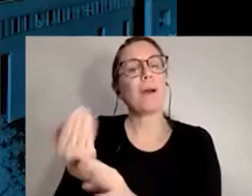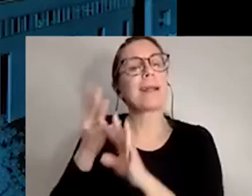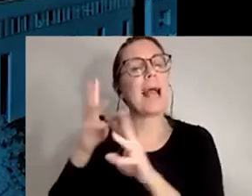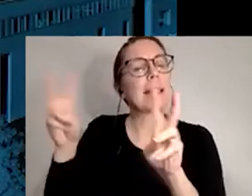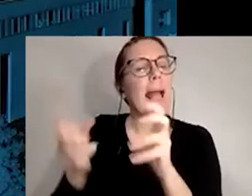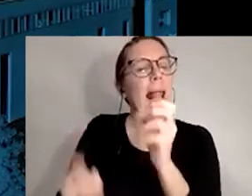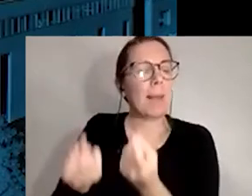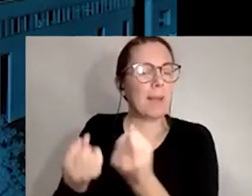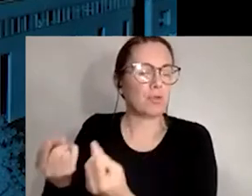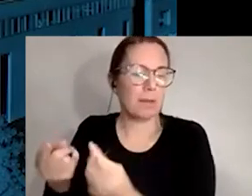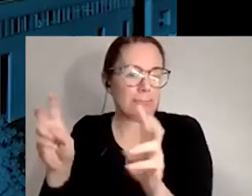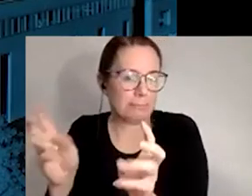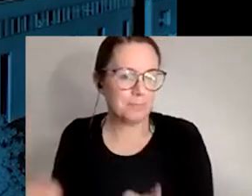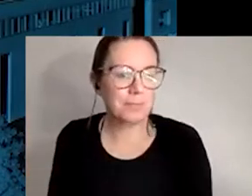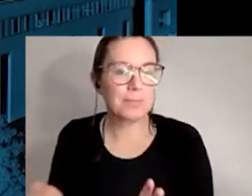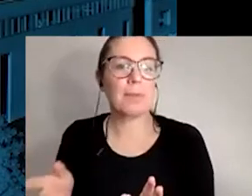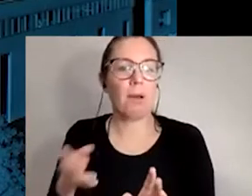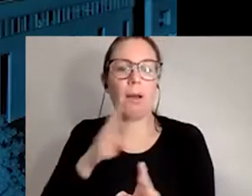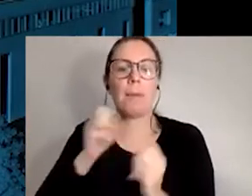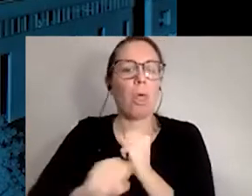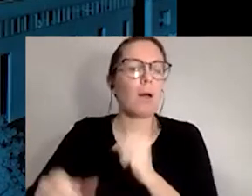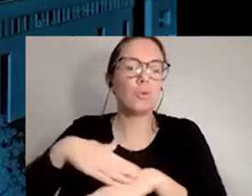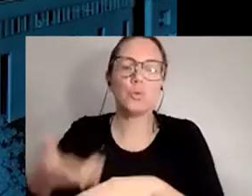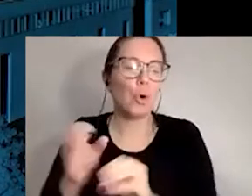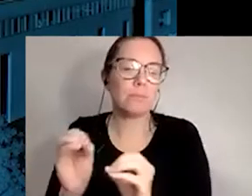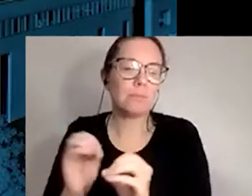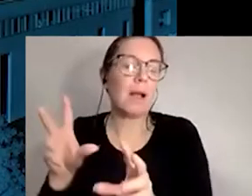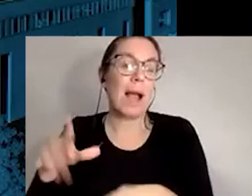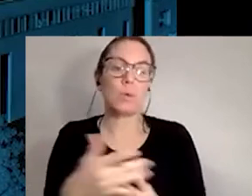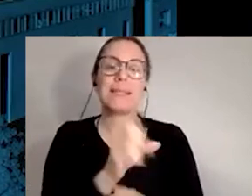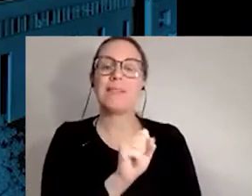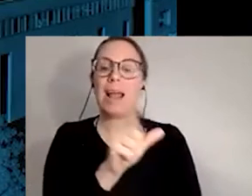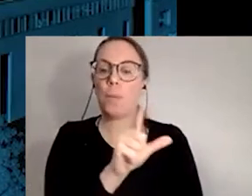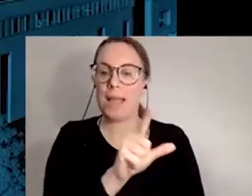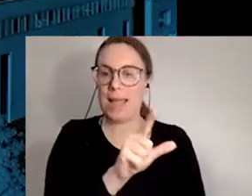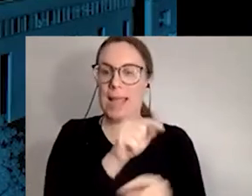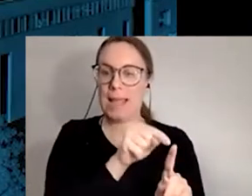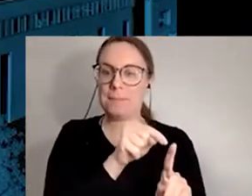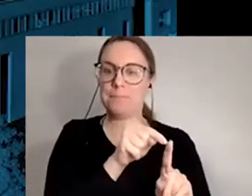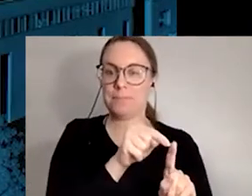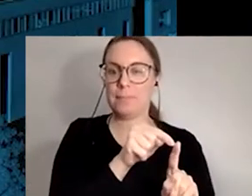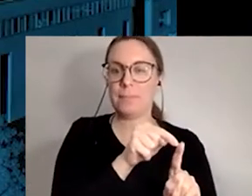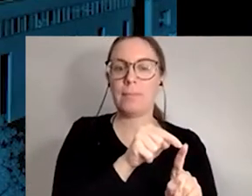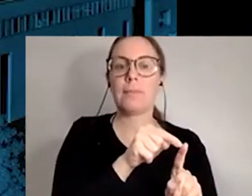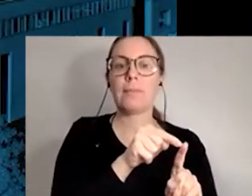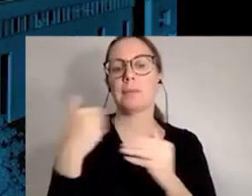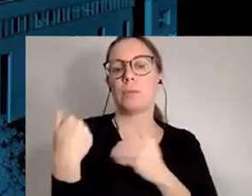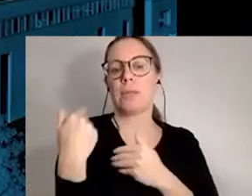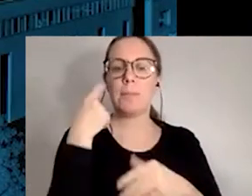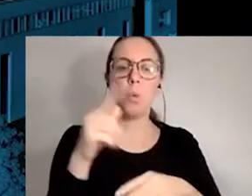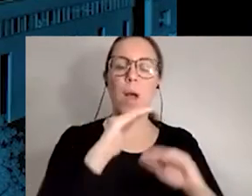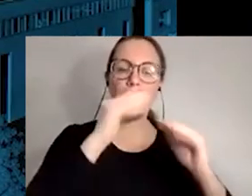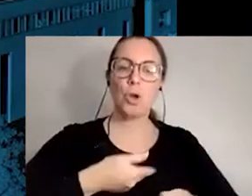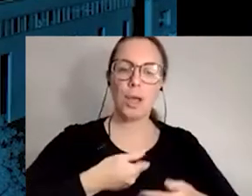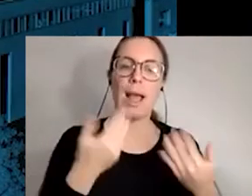dessus. Sylvain Lemay, conseiller à l'accueil et à l'intégration au Bureau de l'inclusion et la réussite